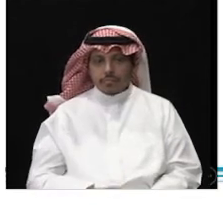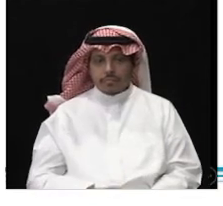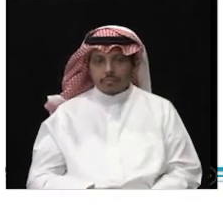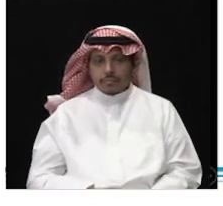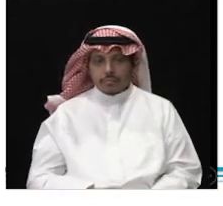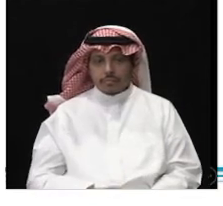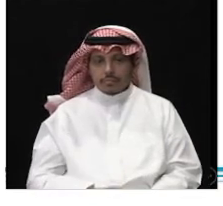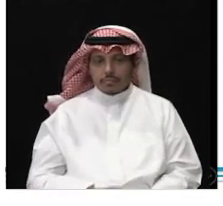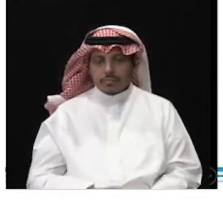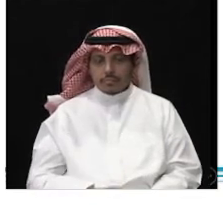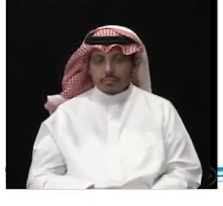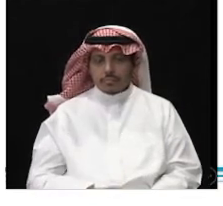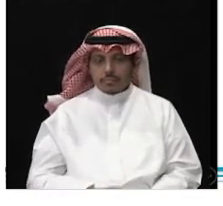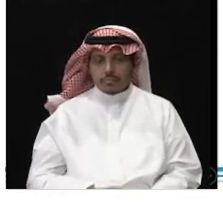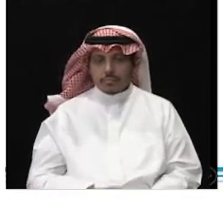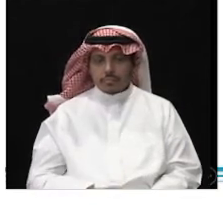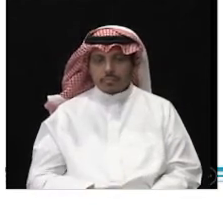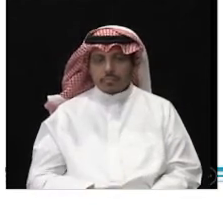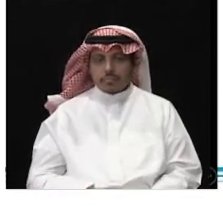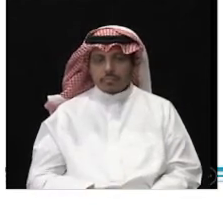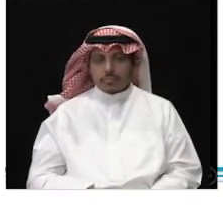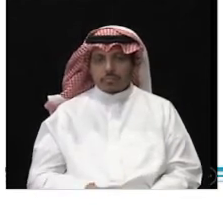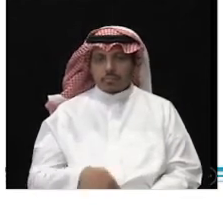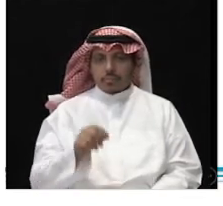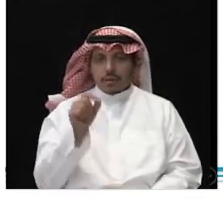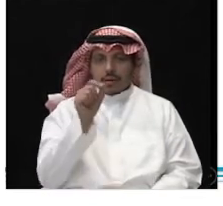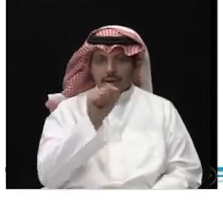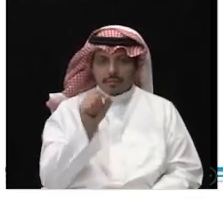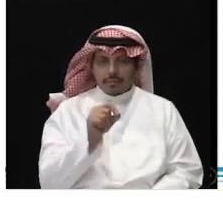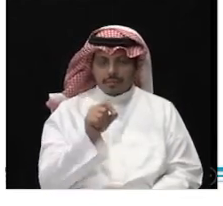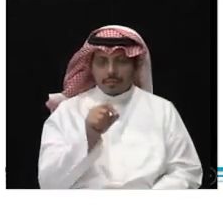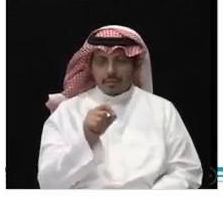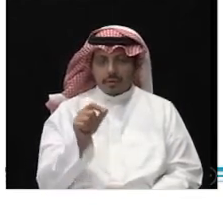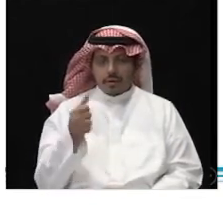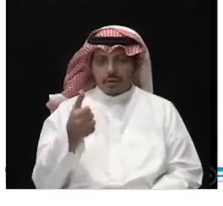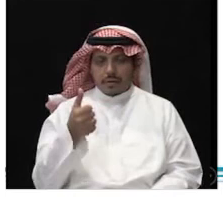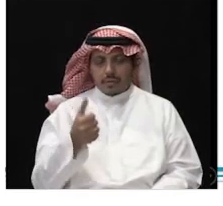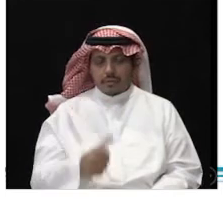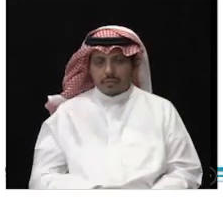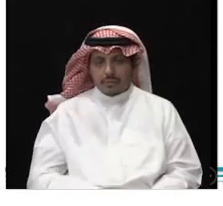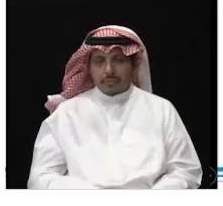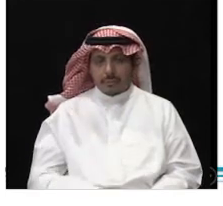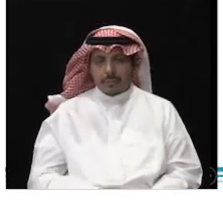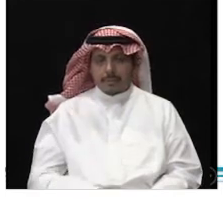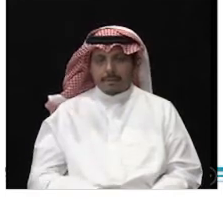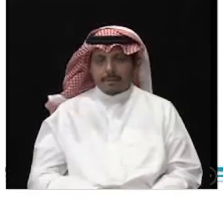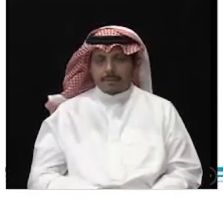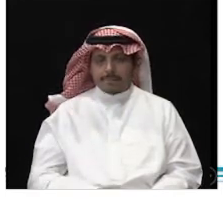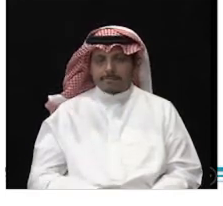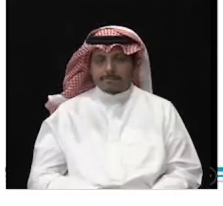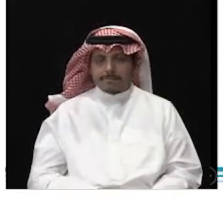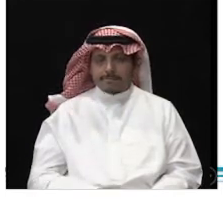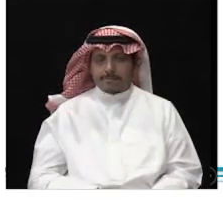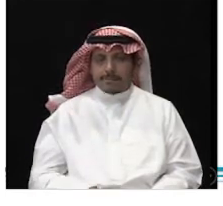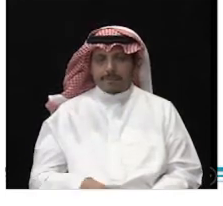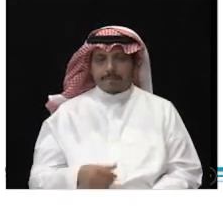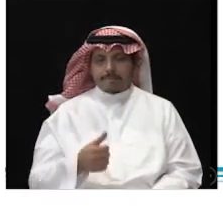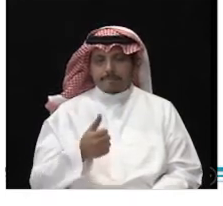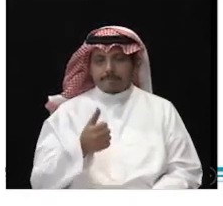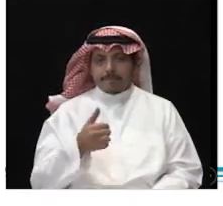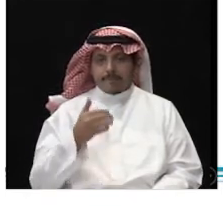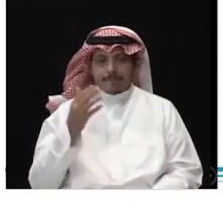ألف، لا يوجد ألف، لأن آخر الكلمة همزة وقبلها ألف، لذلك لا نضع الألف بعدها،